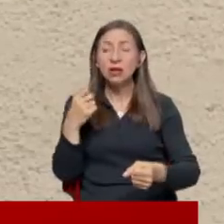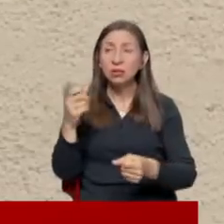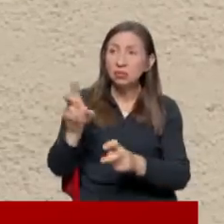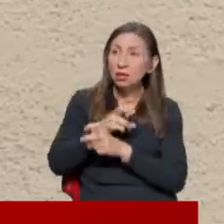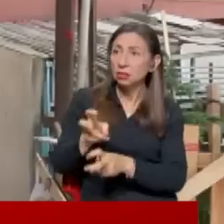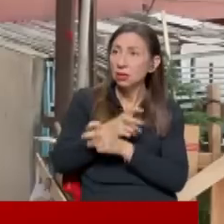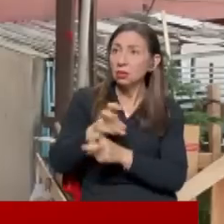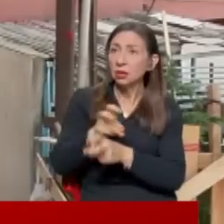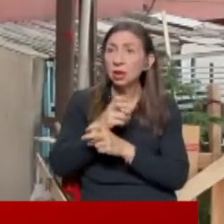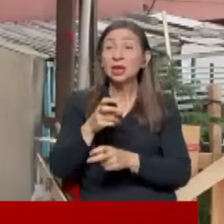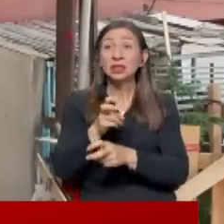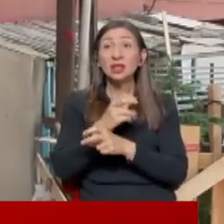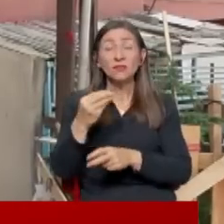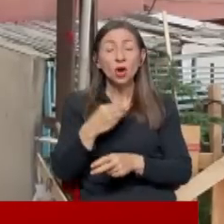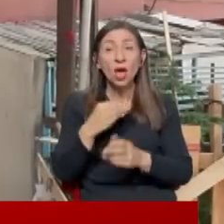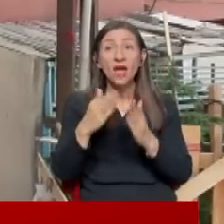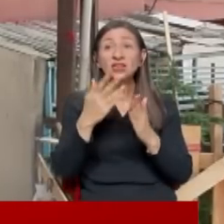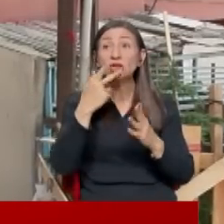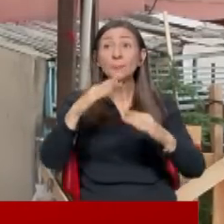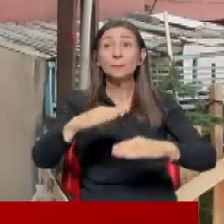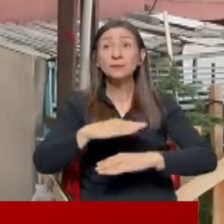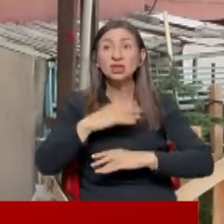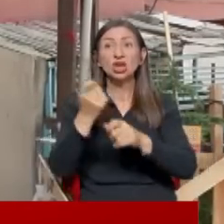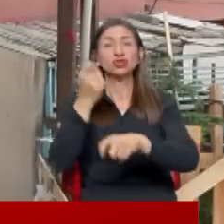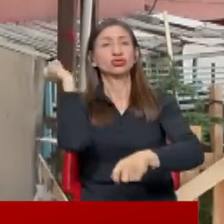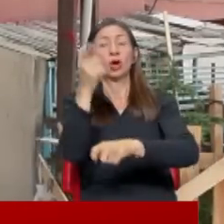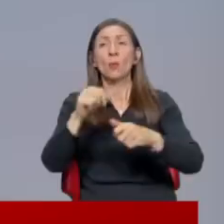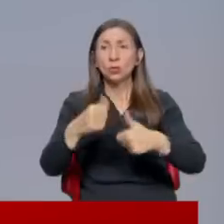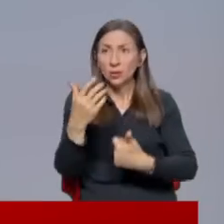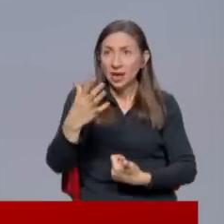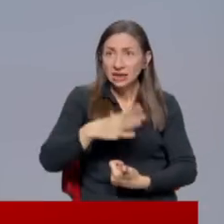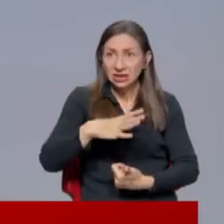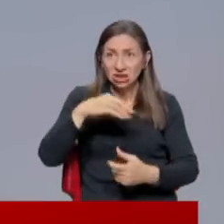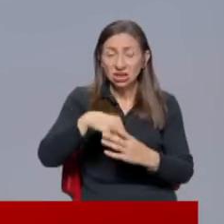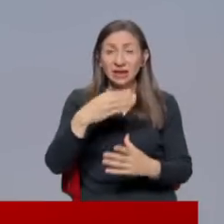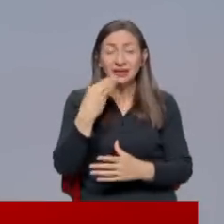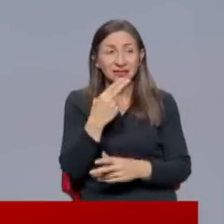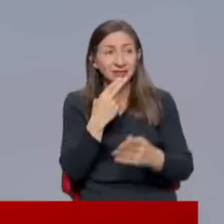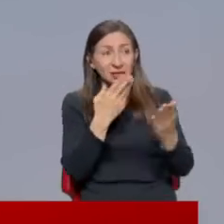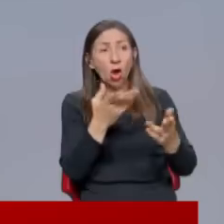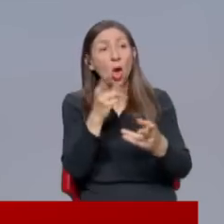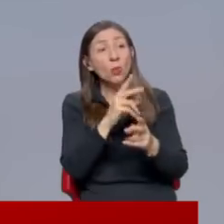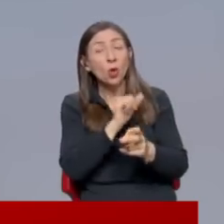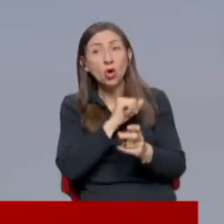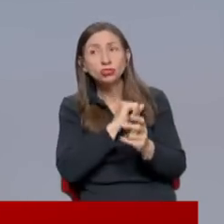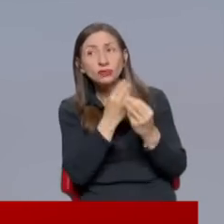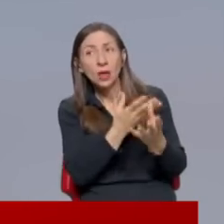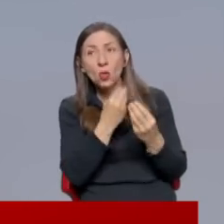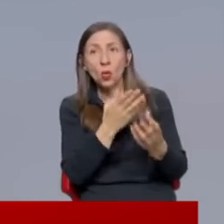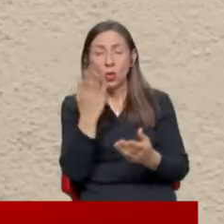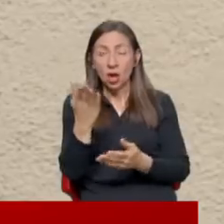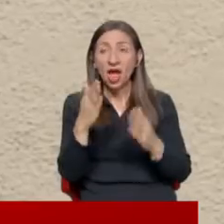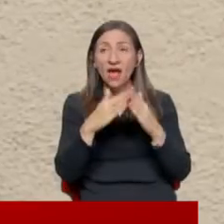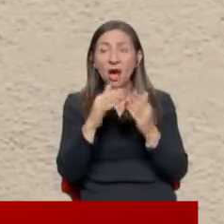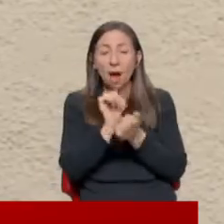de mesajları var. Tehdit ediyor, evin camlarına taş atıyor. Boşanmak istediği için genç kadına ölüm korkusu yaşatıyor.